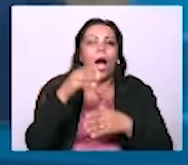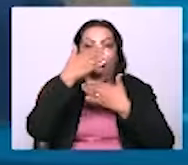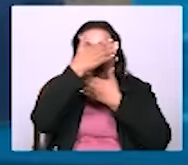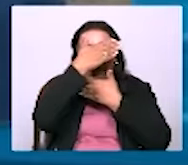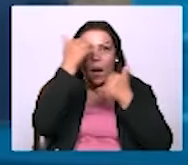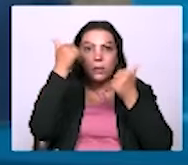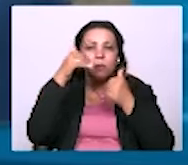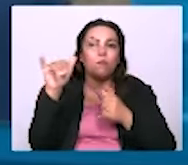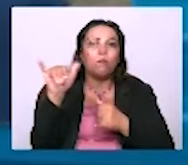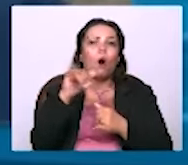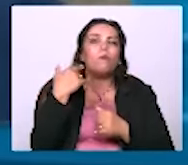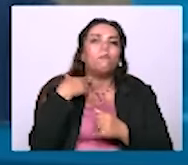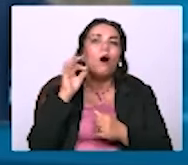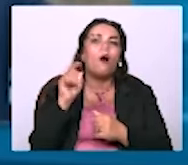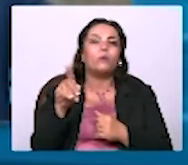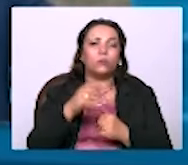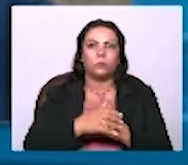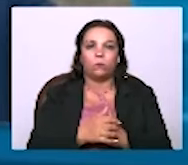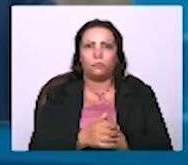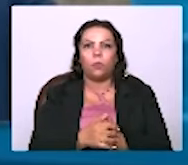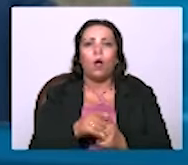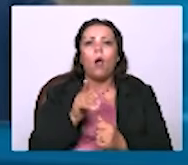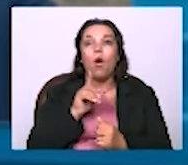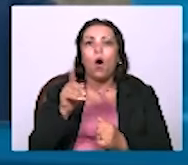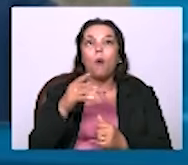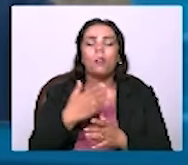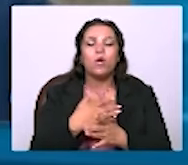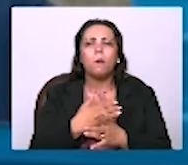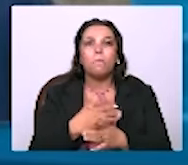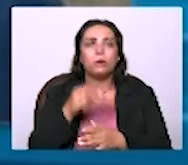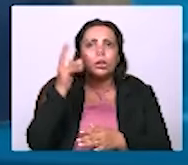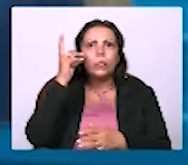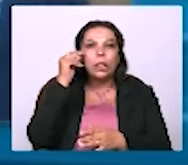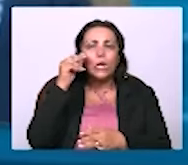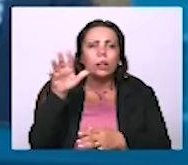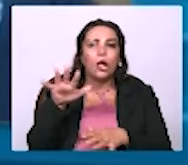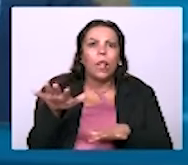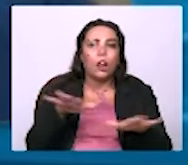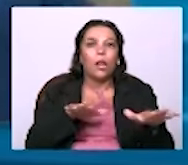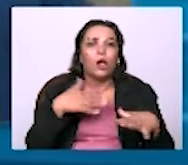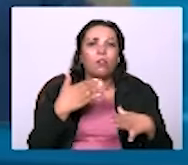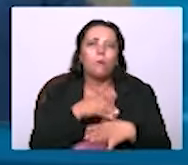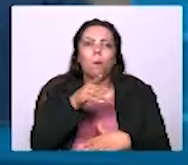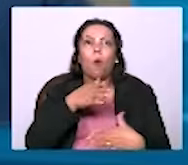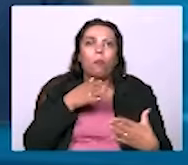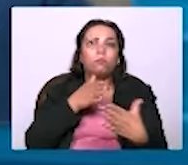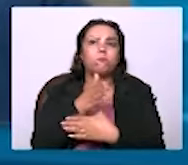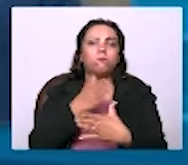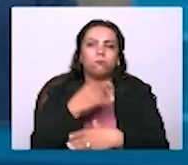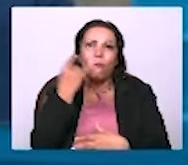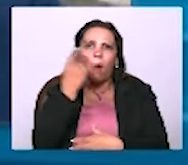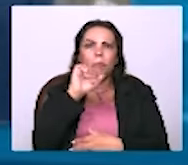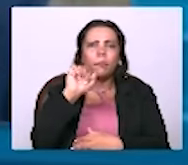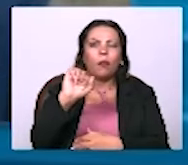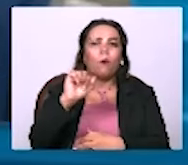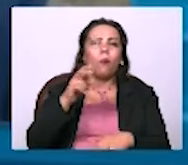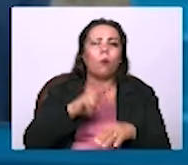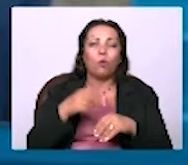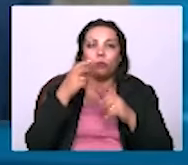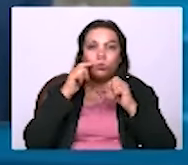جدا ا هو هز هيبه اسرائيل واخترق امنها